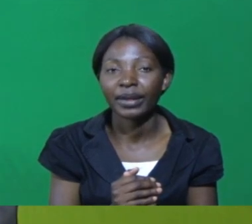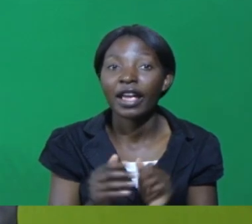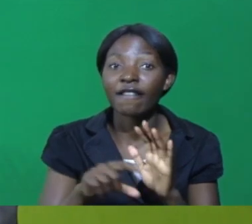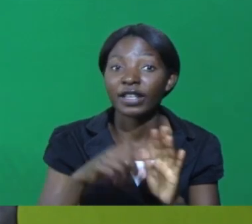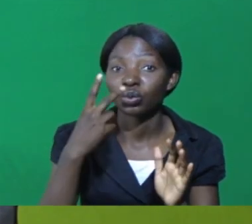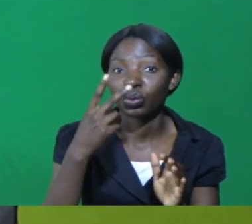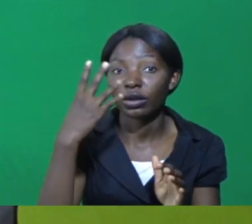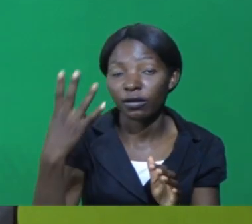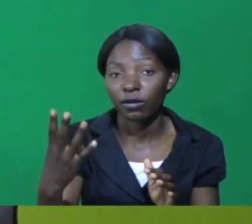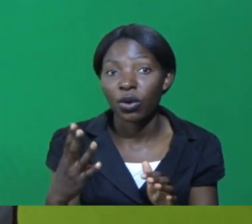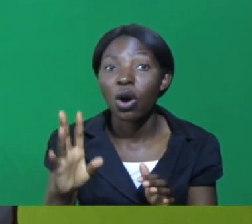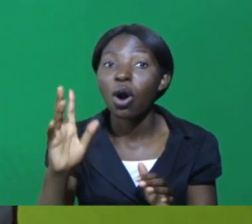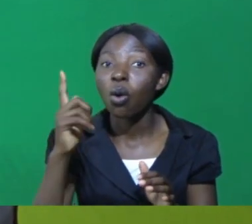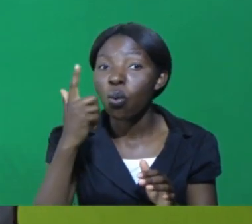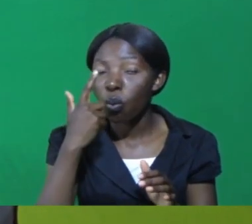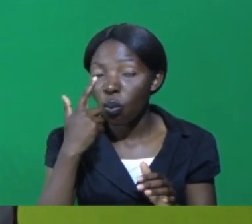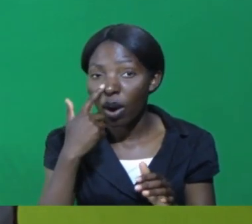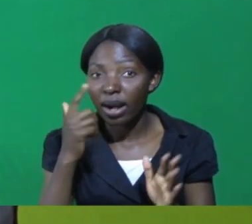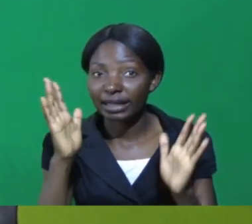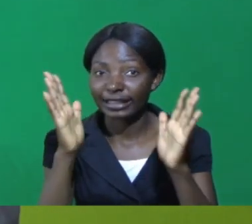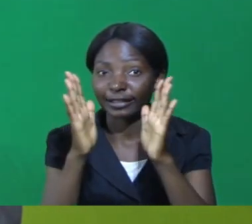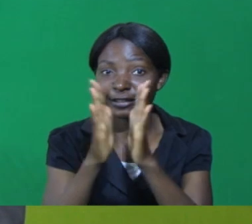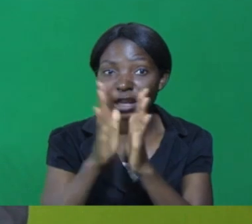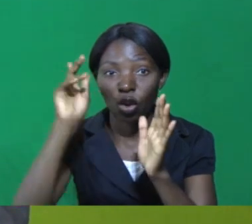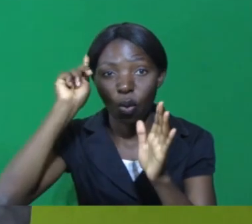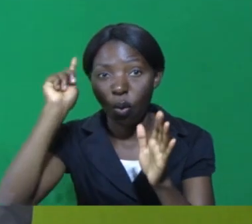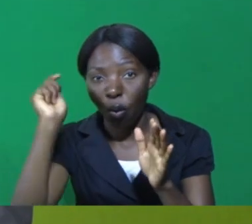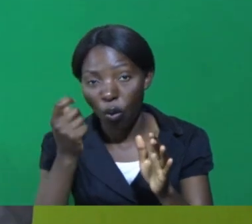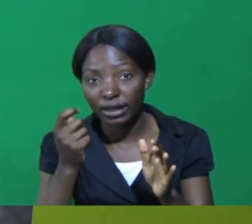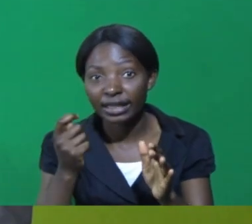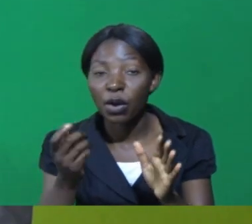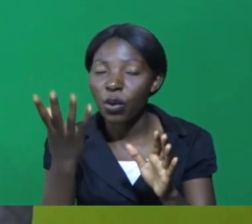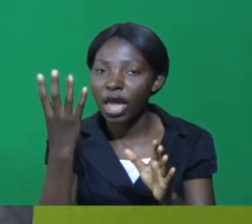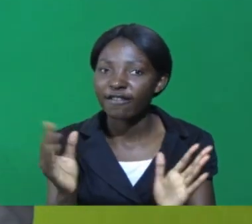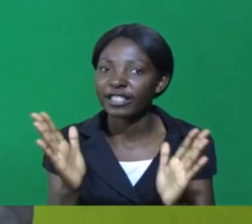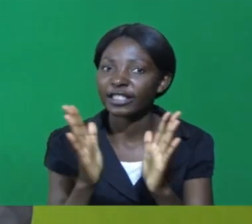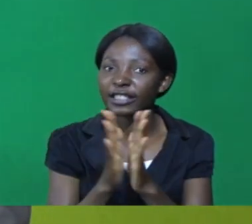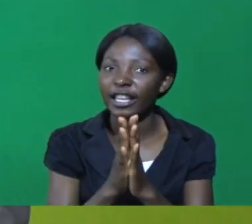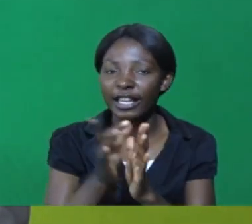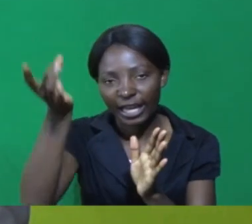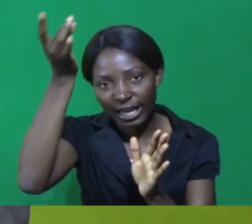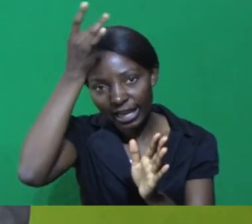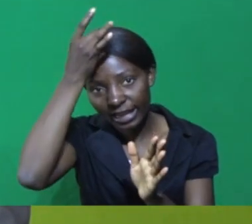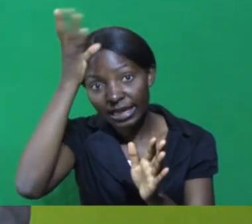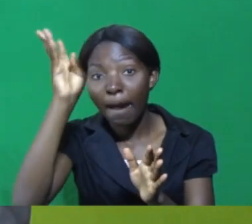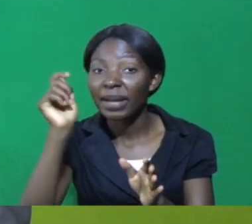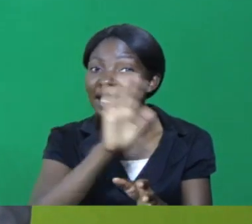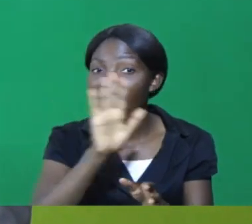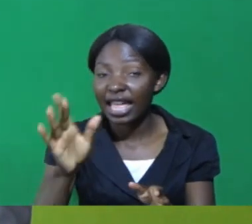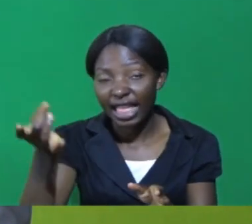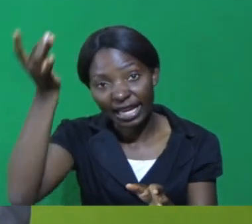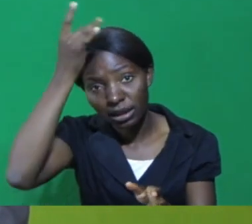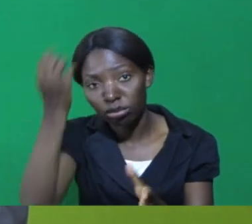24. Kana dziri nyanga dzine 10, paushe uhwu pachamuka madzimambo ane 10, asi mumwe zveuchamuka shure